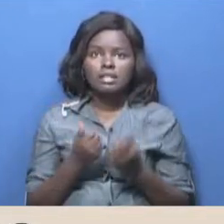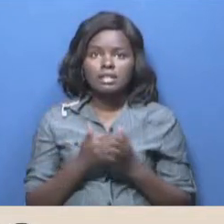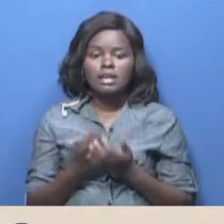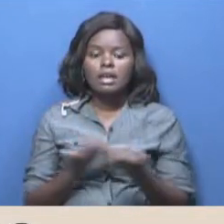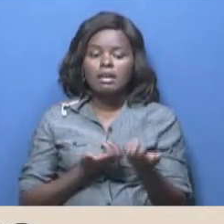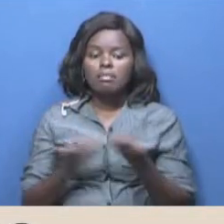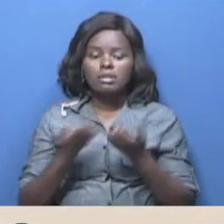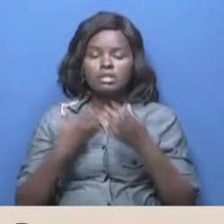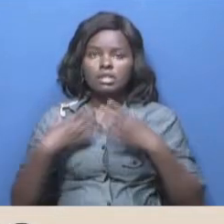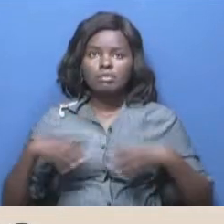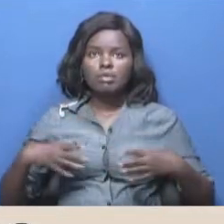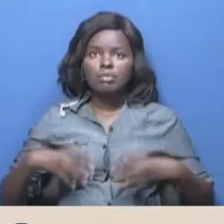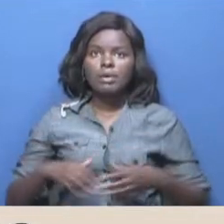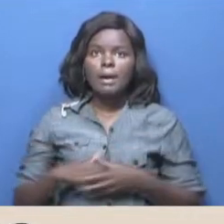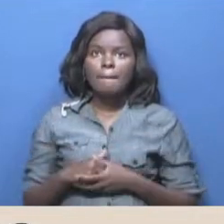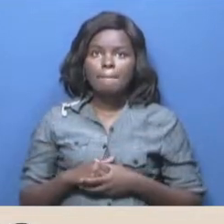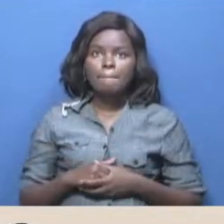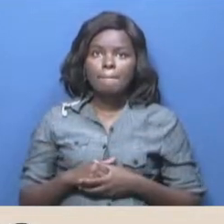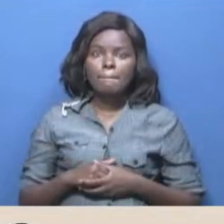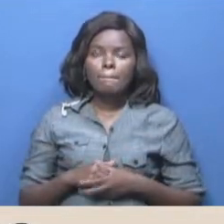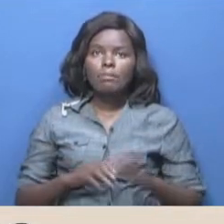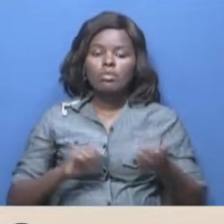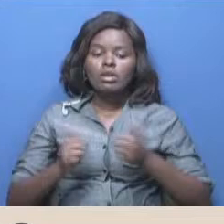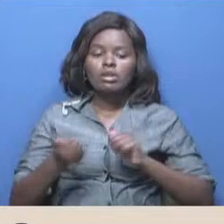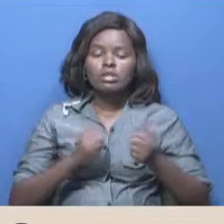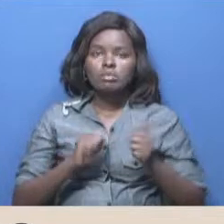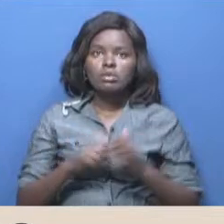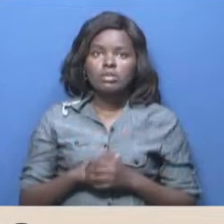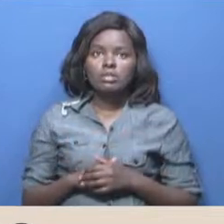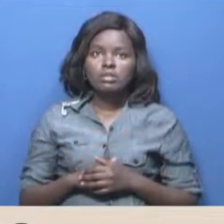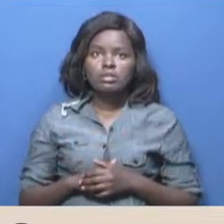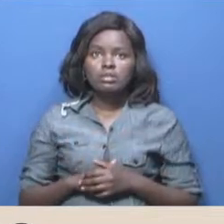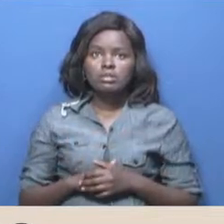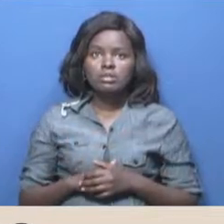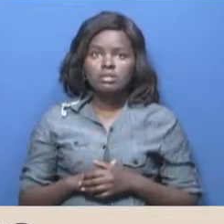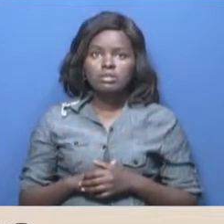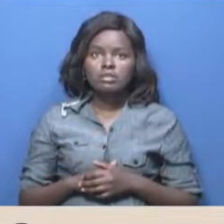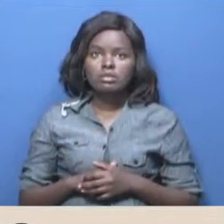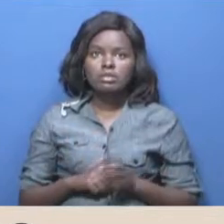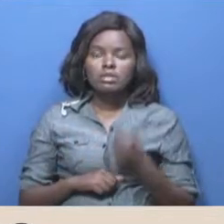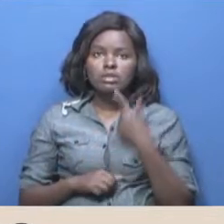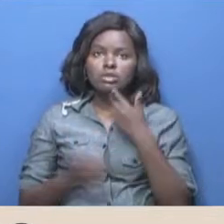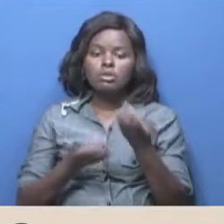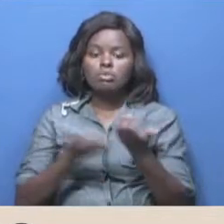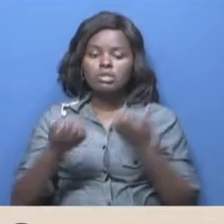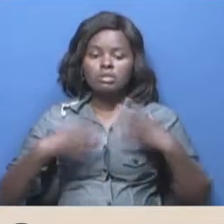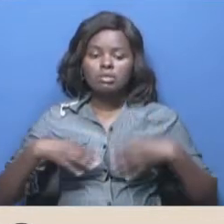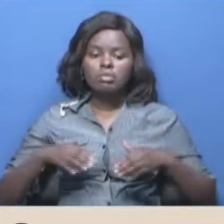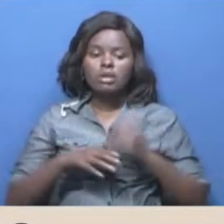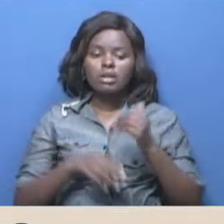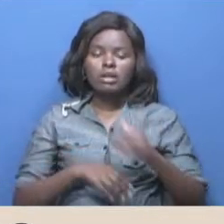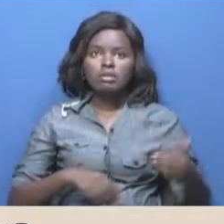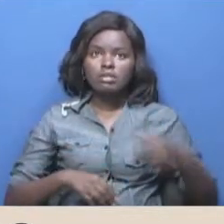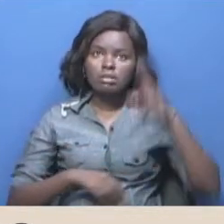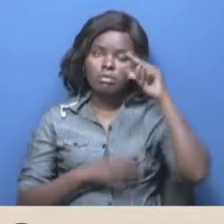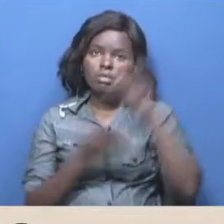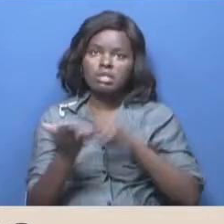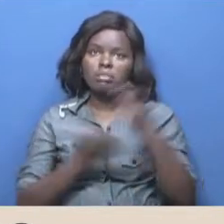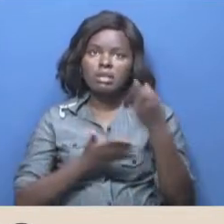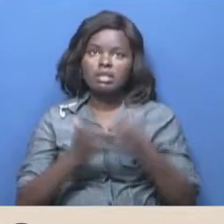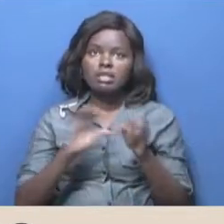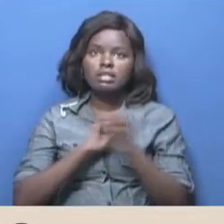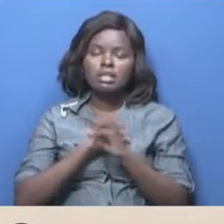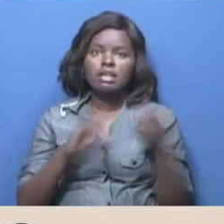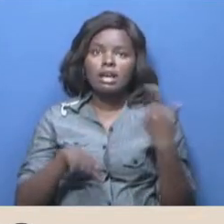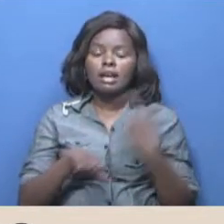wa single business permit, viongozi wa michezo na fast action movement, ili wanabiashara wote katika kaunti yetu wasilipe ushuru mpaka